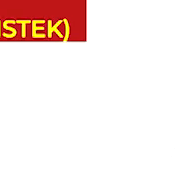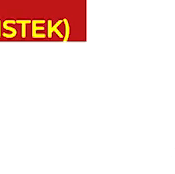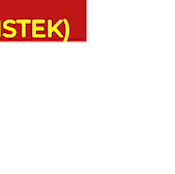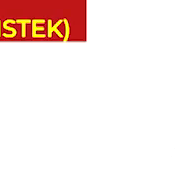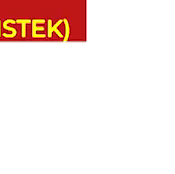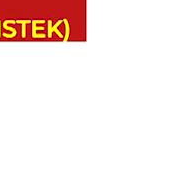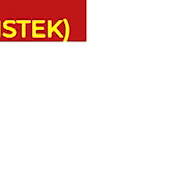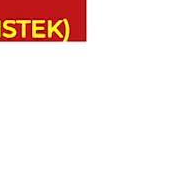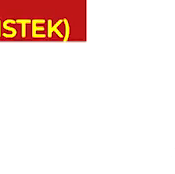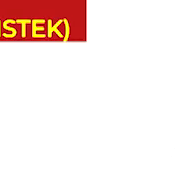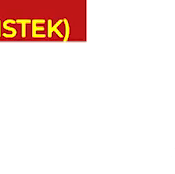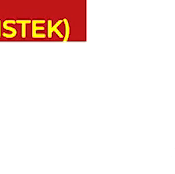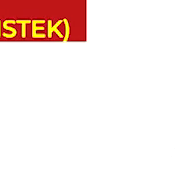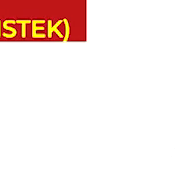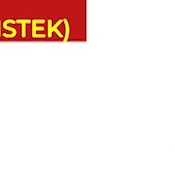40,45% atau